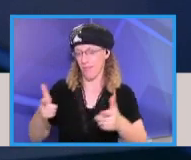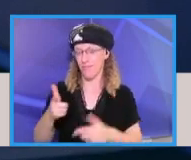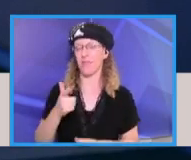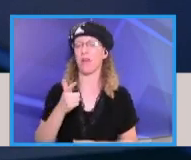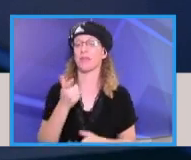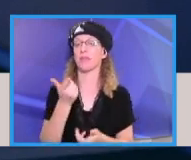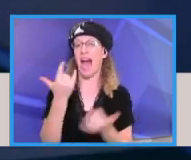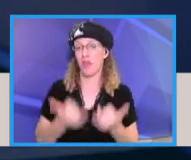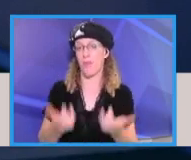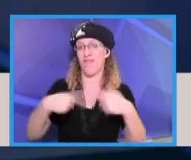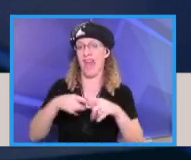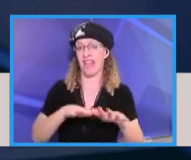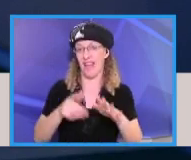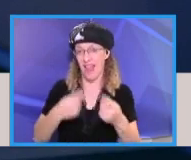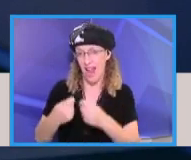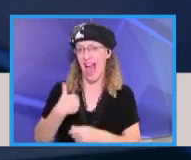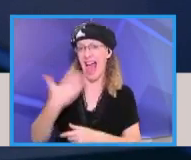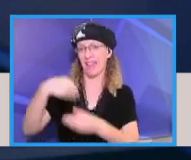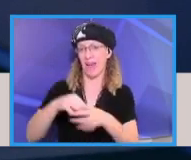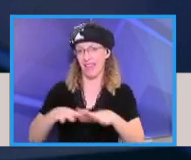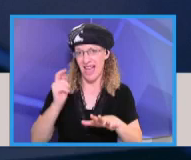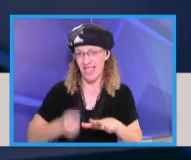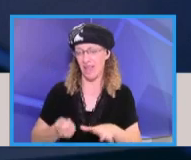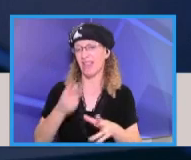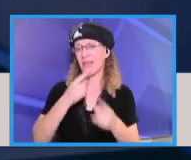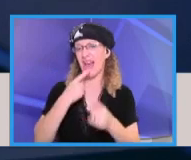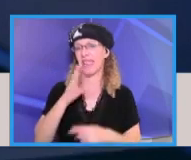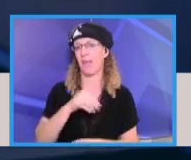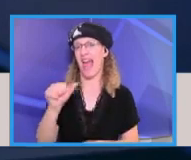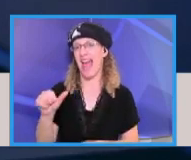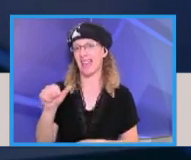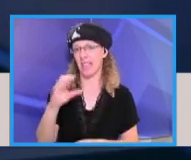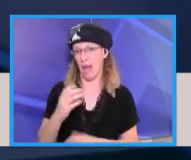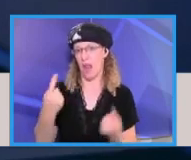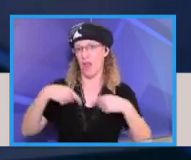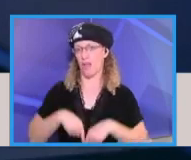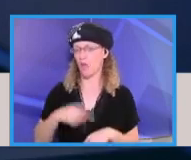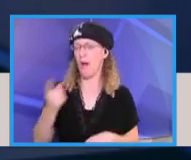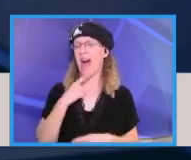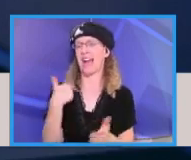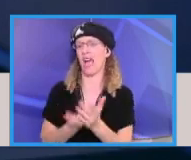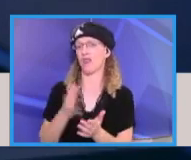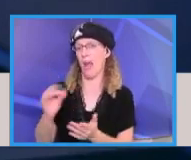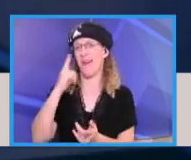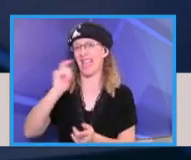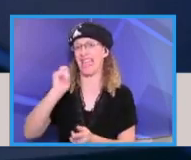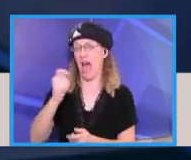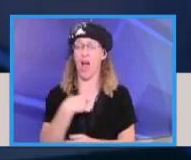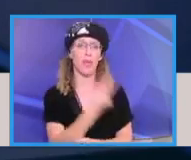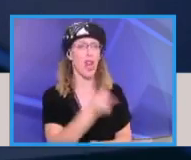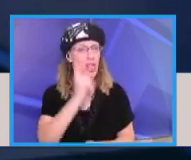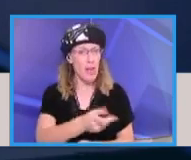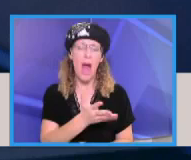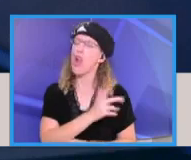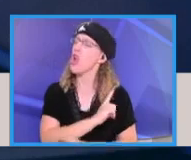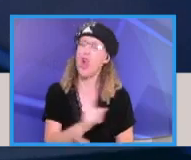בכנסת, בוועדת הכלכלה, שוחחתי עם יושב ראש הוועדה איתן כבל, אומר לי, רואי, הצעה שלך היא הצעה מבריקה. אמרתי לו, אתה יודע מה? בוא לא נרוויח את